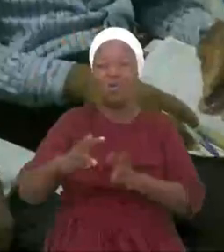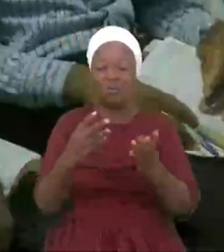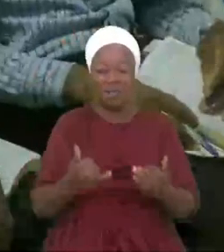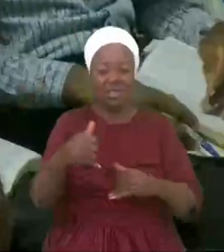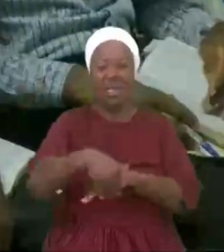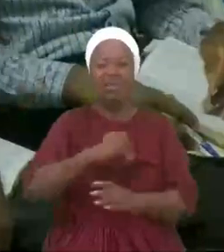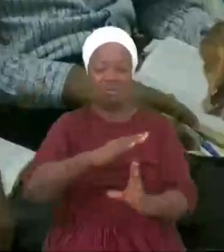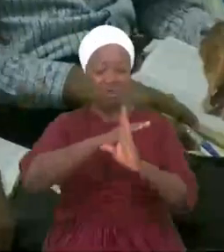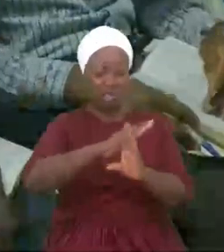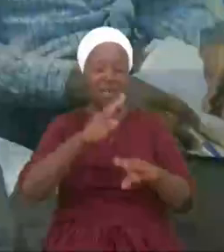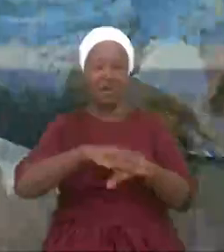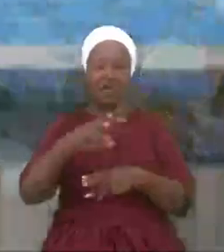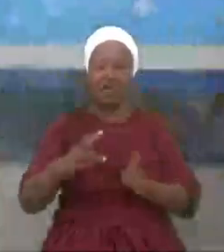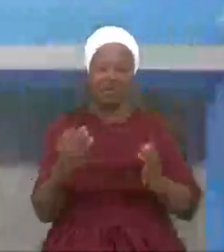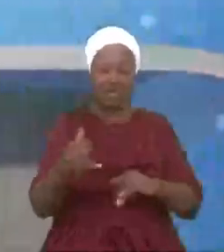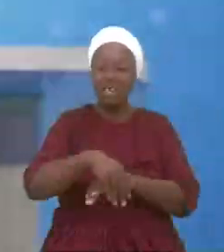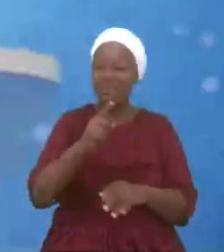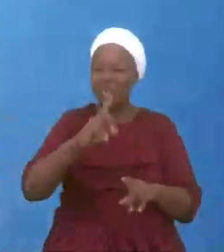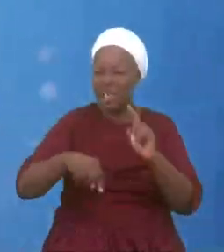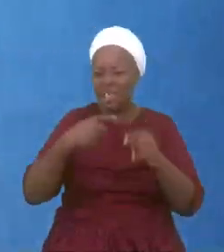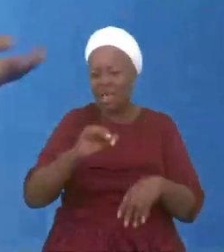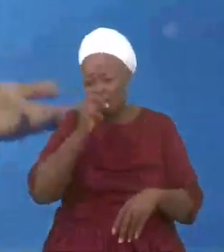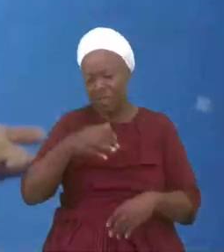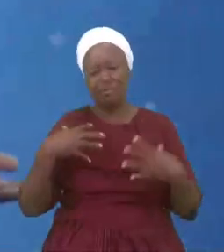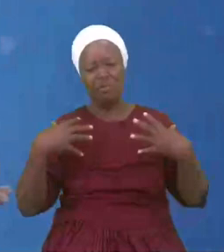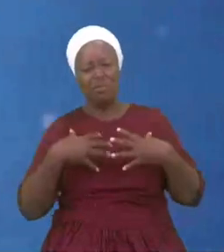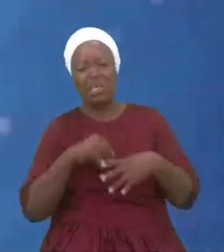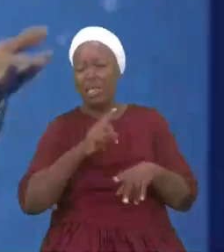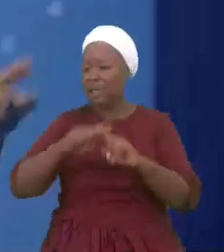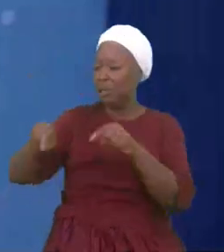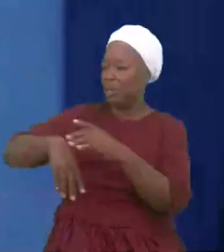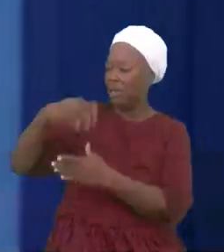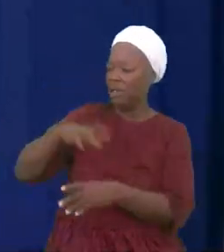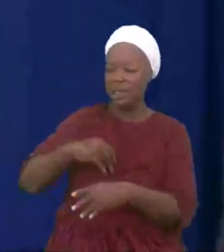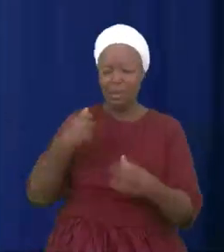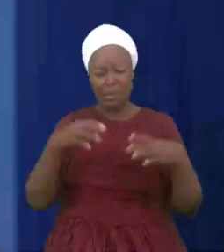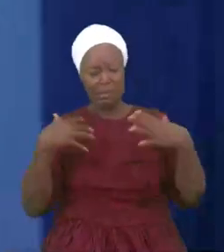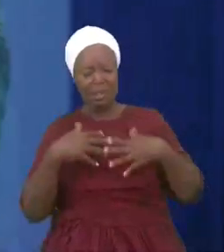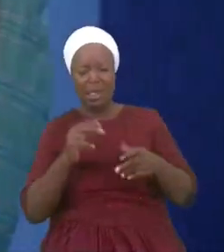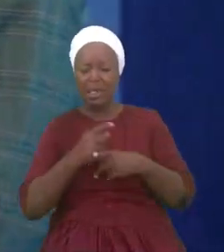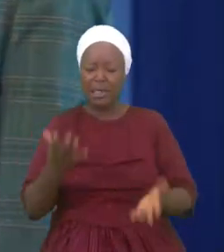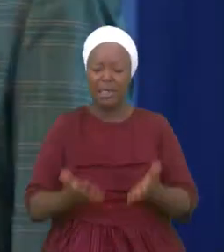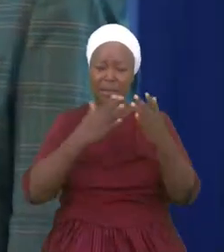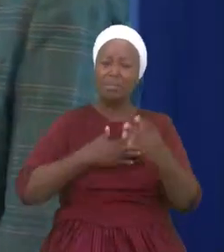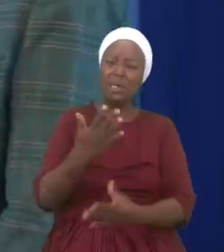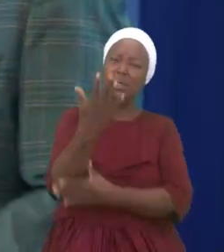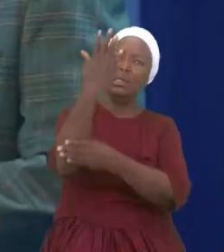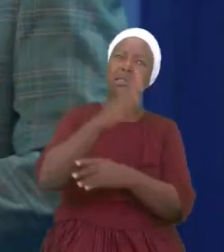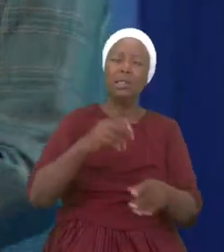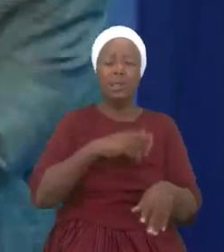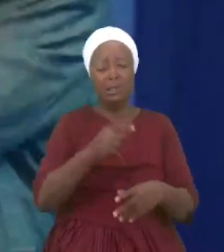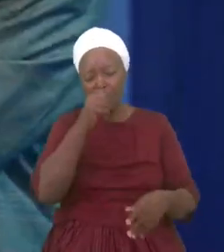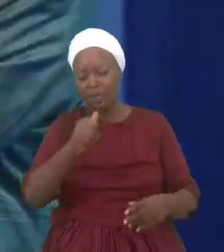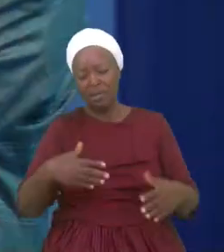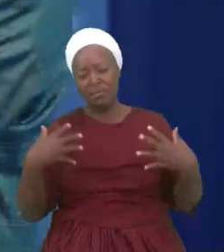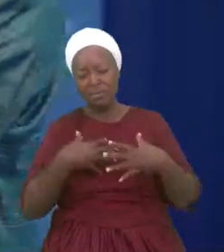il n'y a pas de lion sur votre chemin ce jour il n'y a pas d'obstacle sur votre voix ce soir tu ne peux pas dire que non j'ai